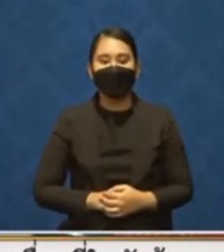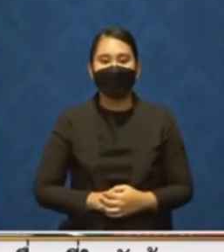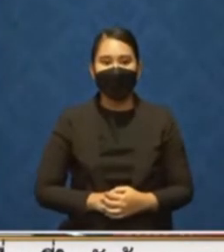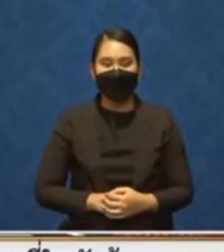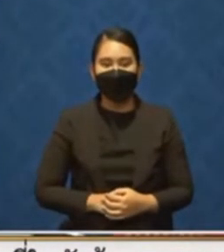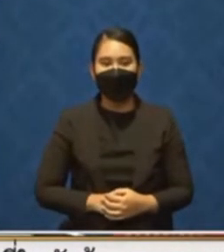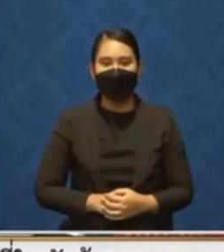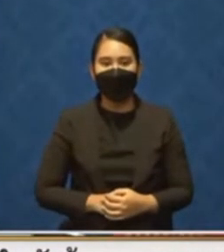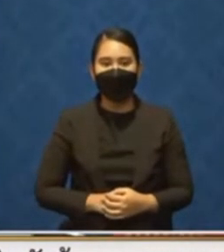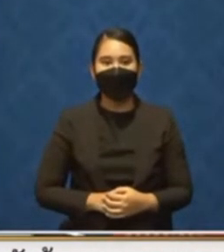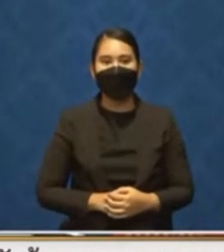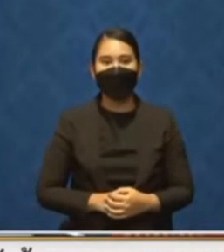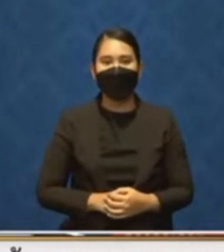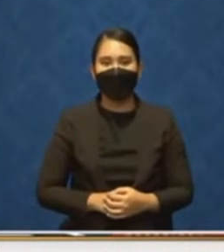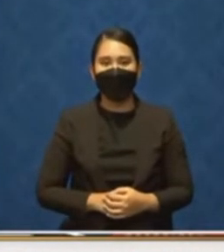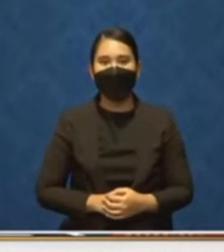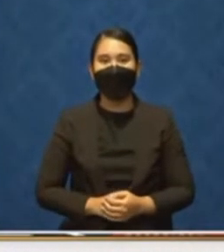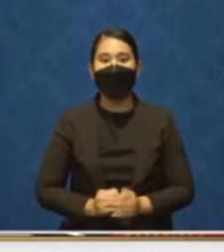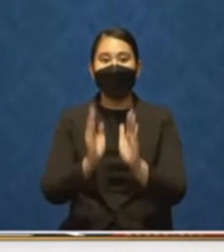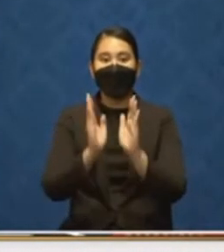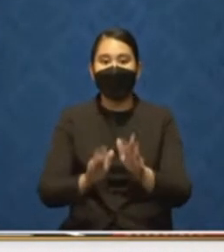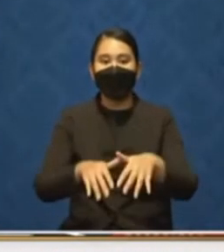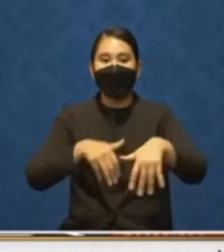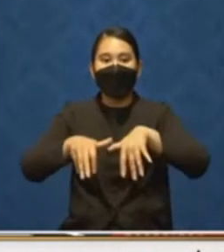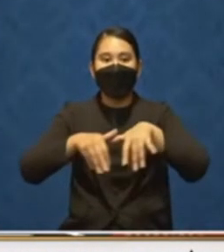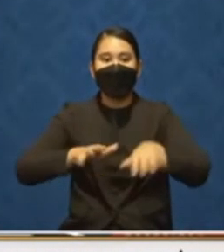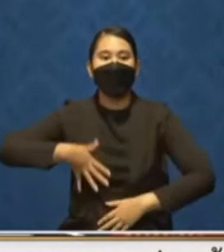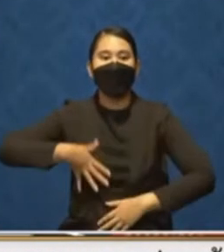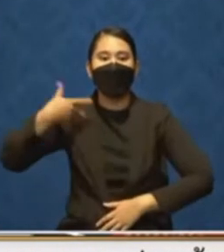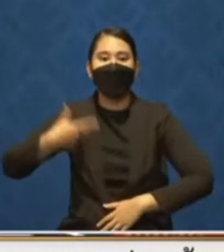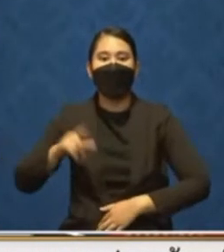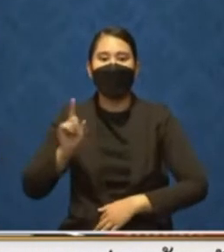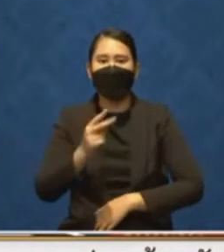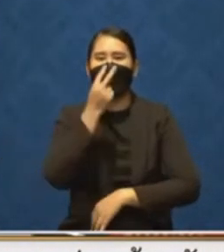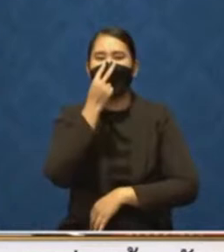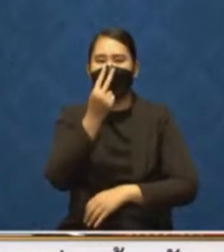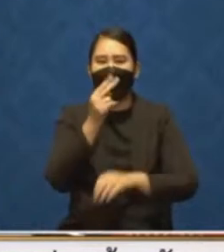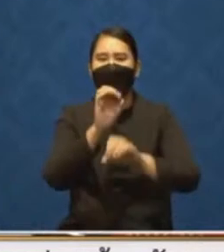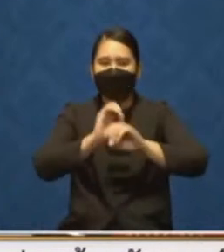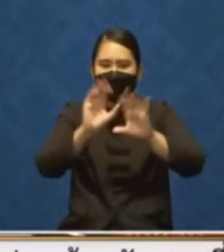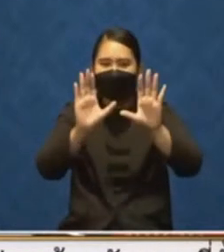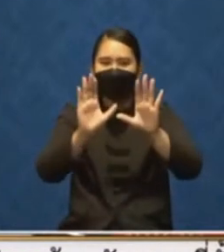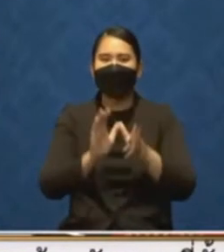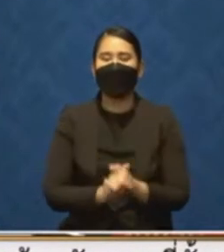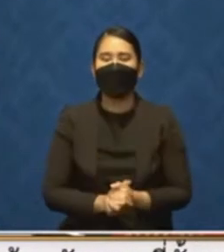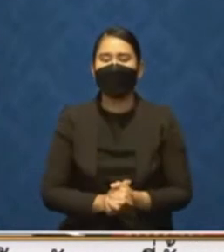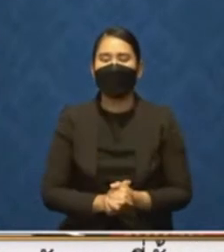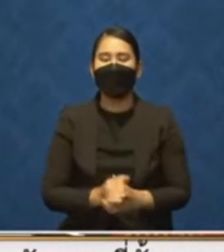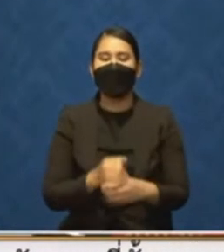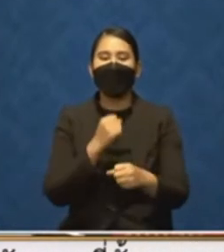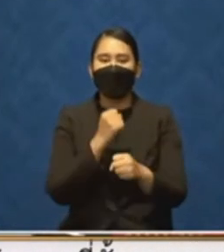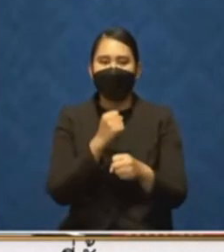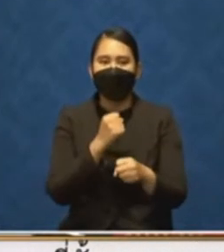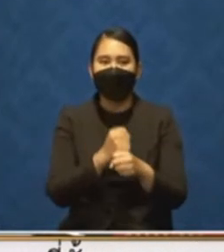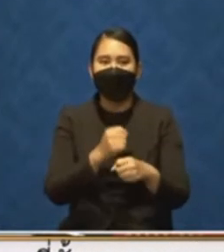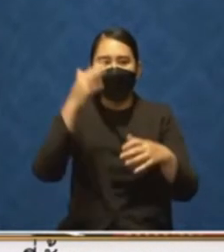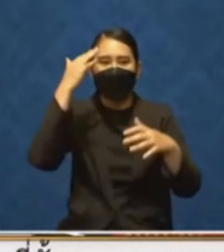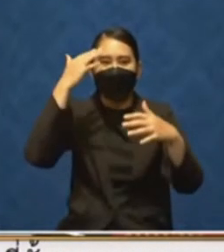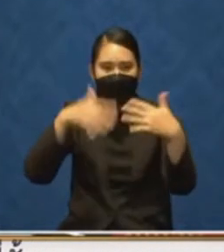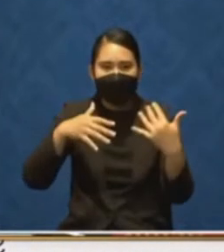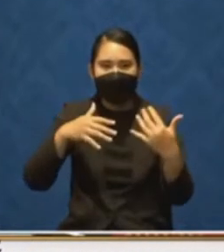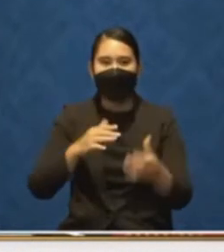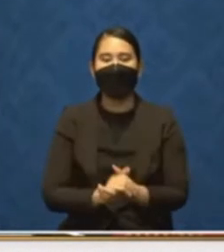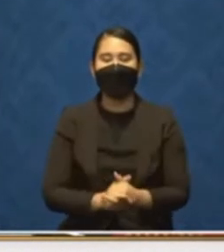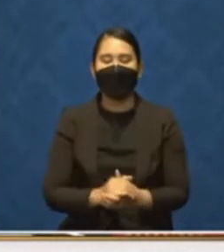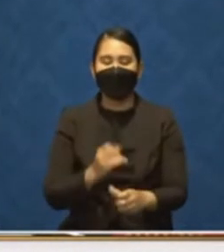การทำลายศักยภาพของพี่น้องประชาชนเป็นที่ประจักษ์ครับว่าความไร้ประสิทธิภาพความผิดอ้าในการบริหารจัดการ